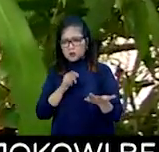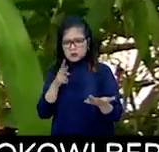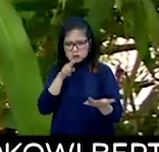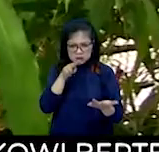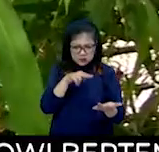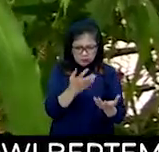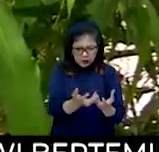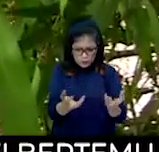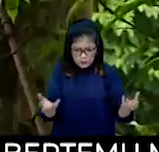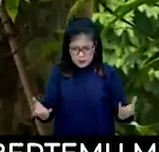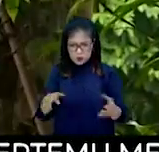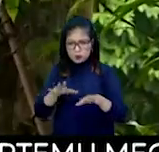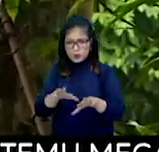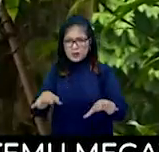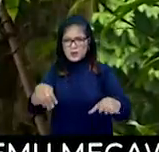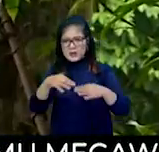gitu. Sebaru doa juga.